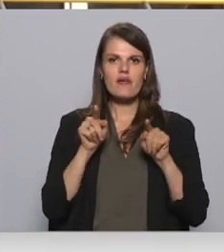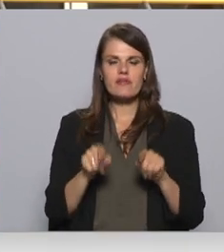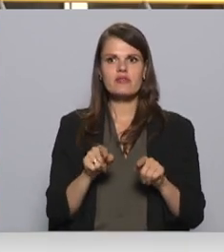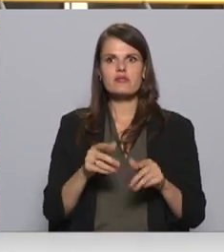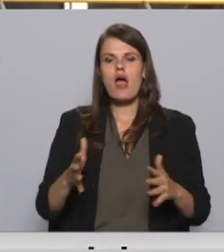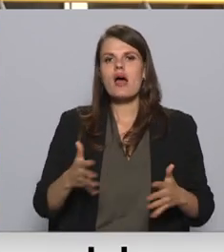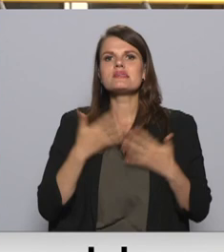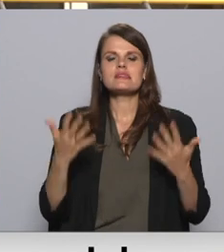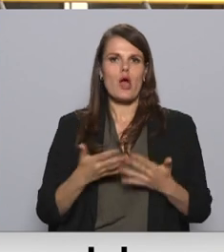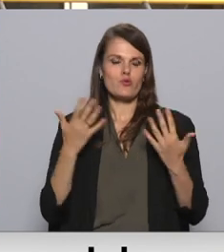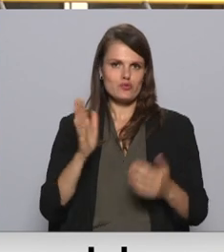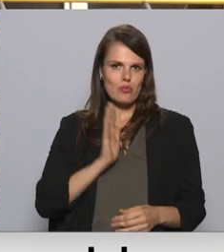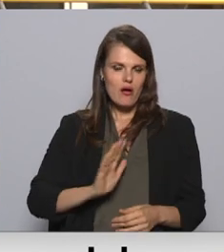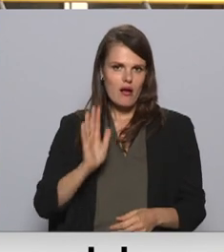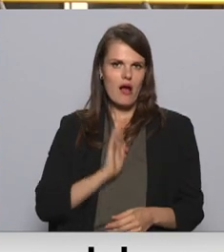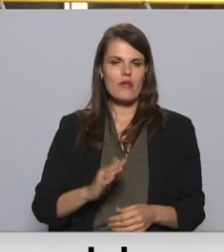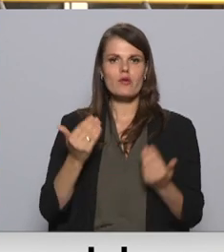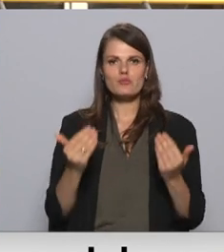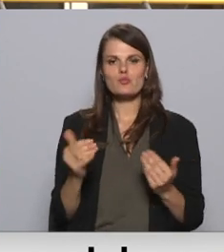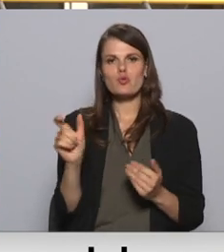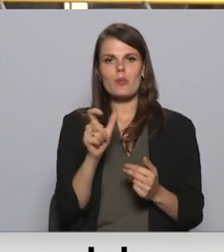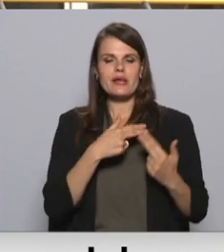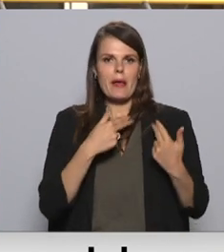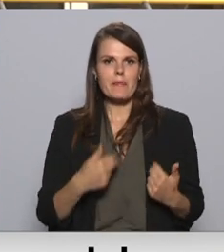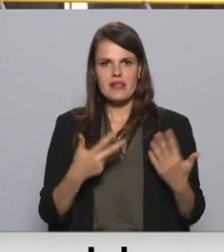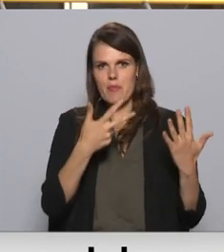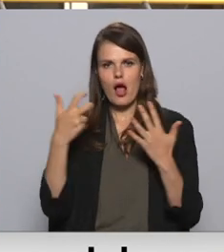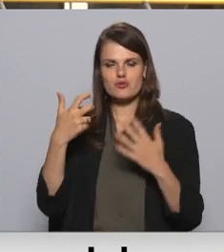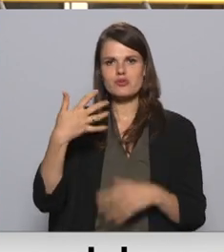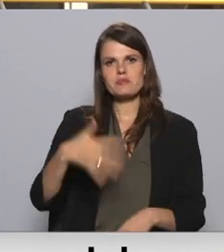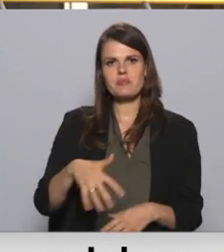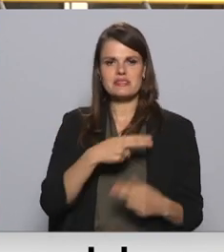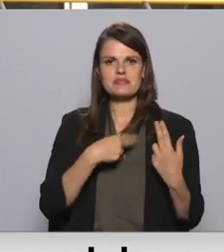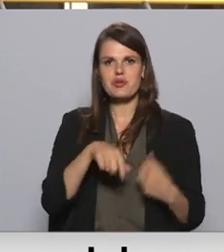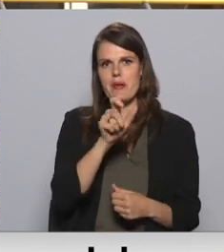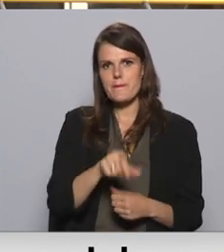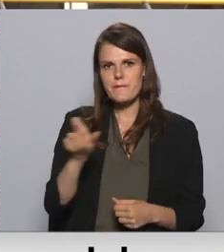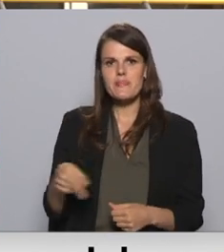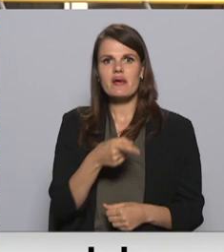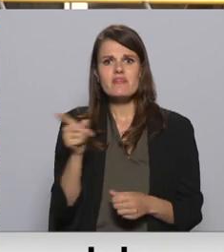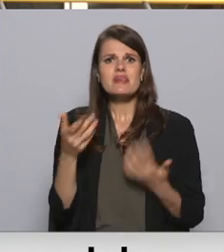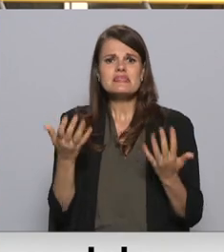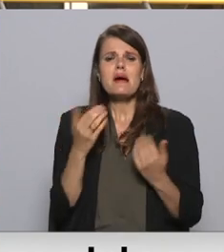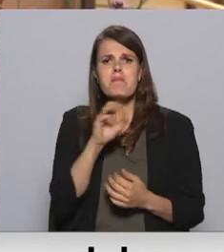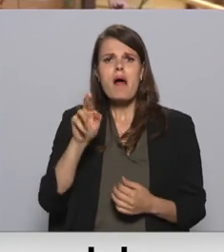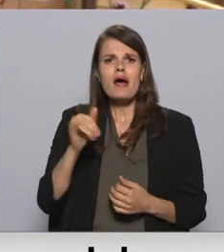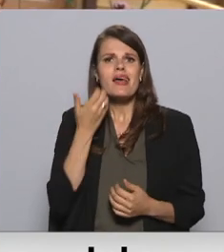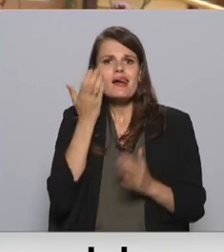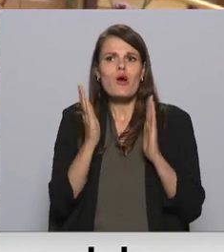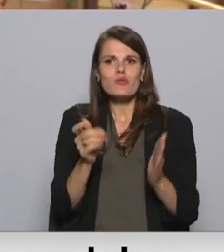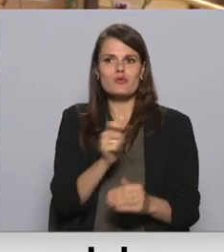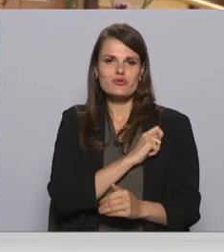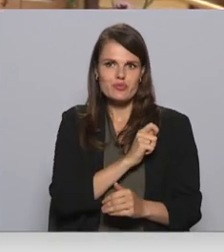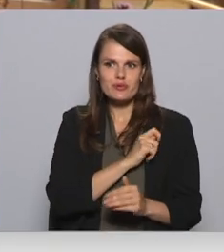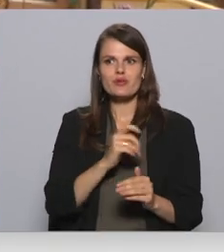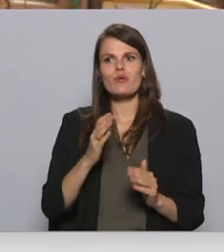sajūsmu vienkārši gaida. Mums ir šobrīd biedrībā vairāk kā 850 biedri, ja? Un viņi saka, Māri, kad būs pirts? Mums